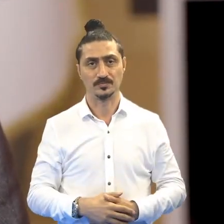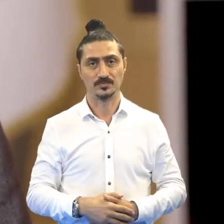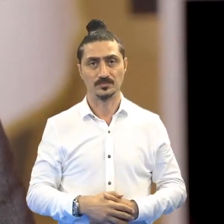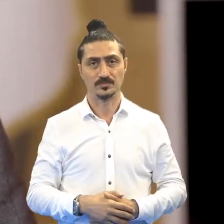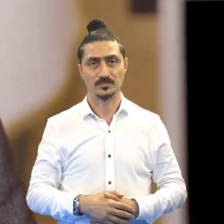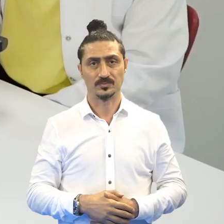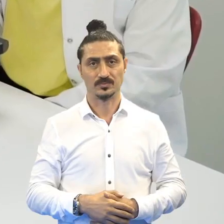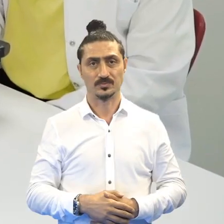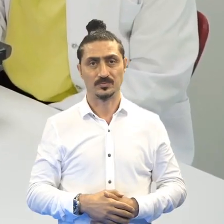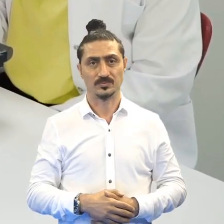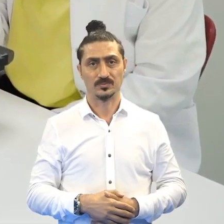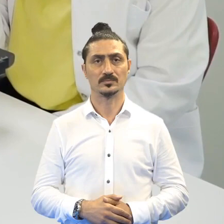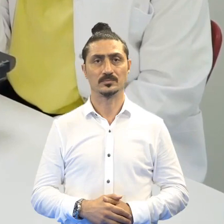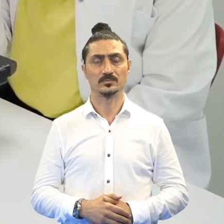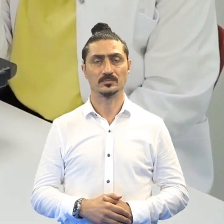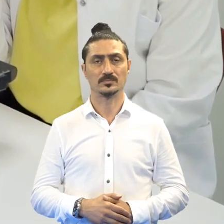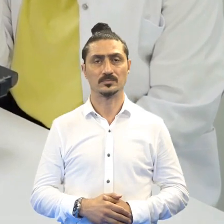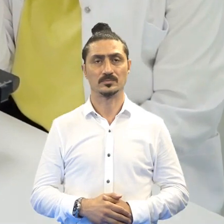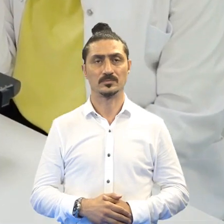altında buluşturuyoruz.